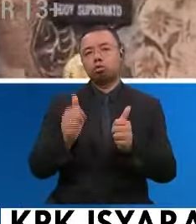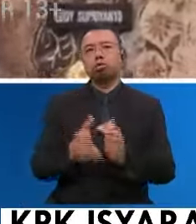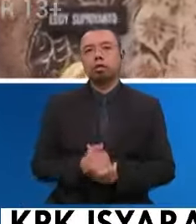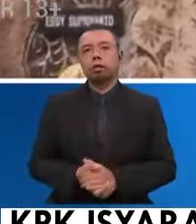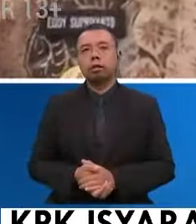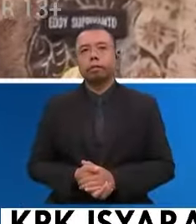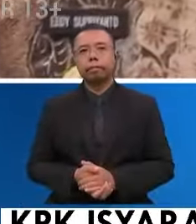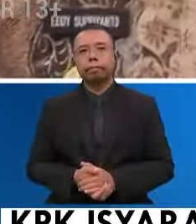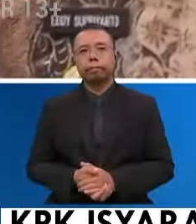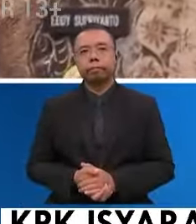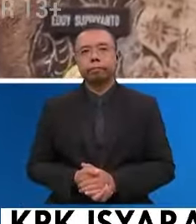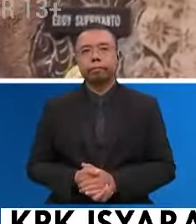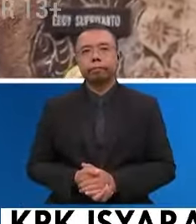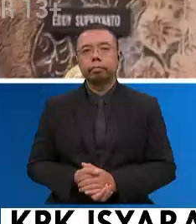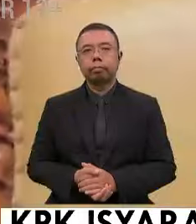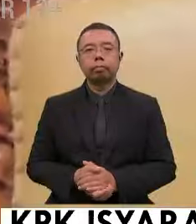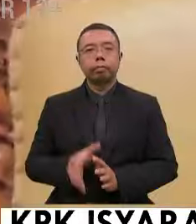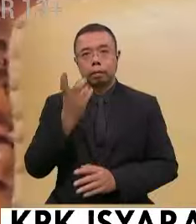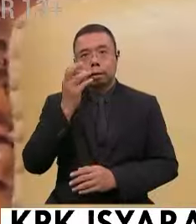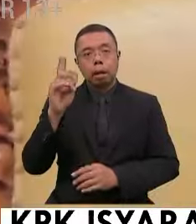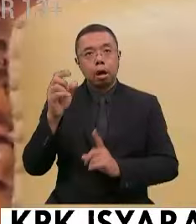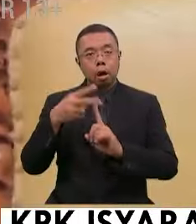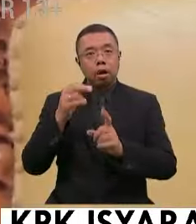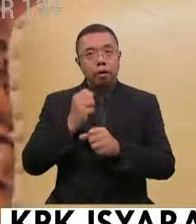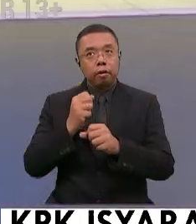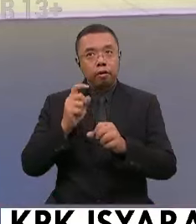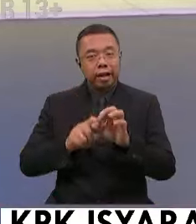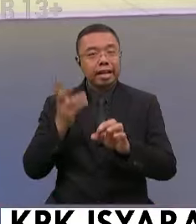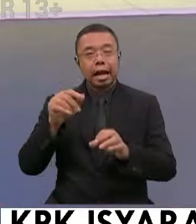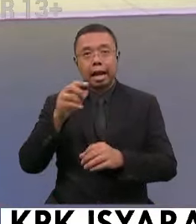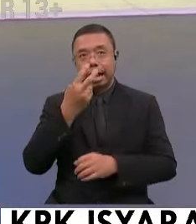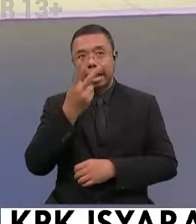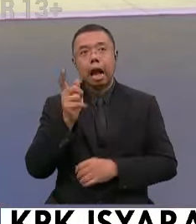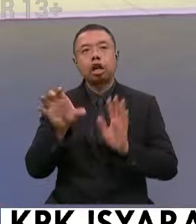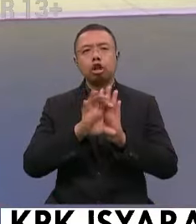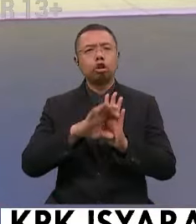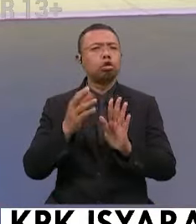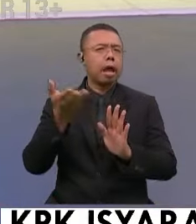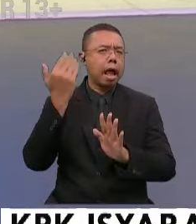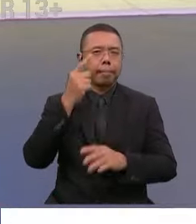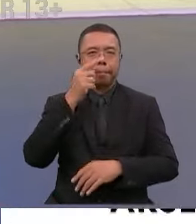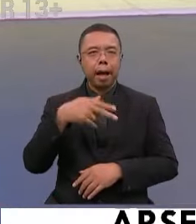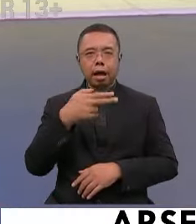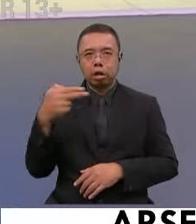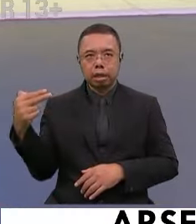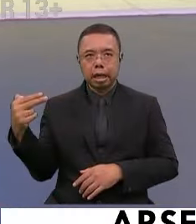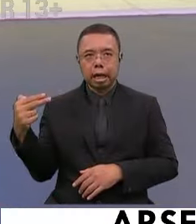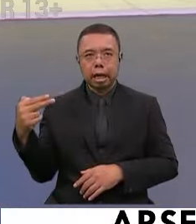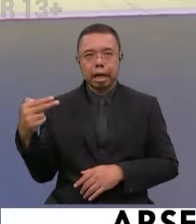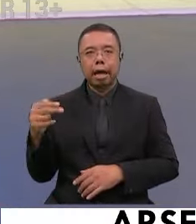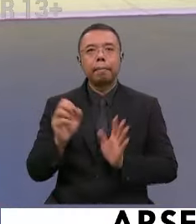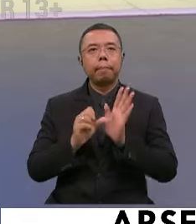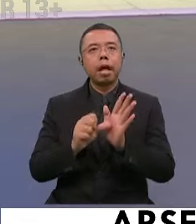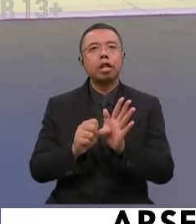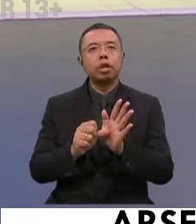stabilitas inflasi tadi. Baik, Pak Rofiq, ini salah satu lagi contoh saya ingat sudah lama sebetulnya Bank Indonesia membantu